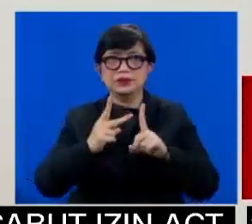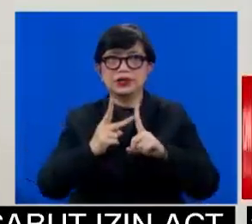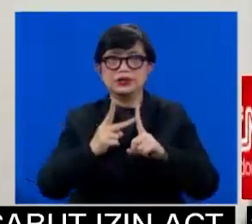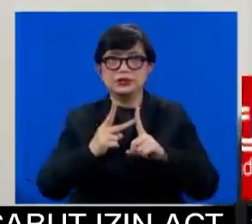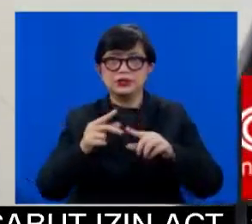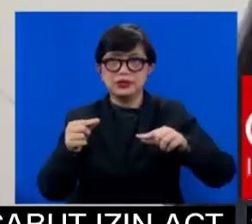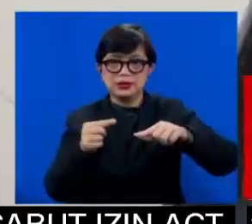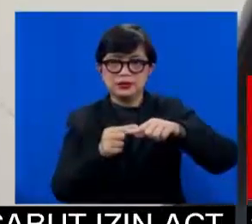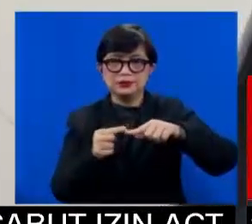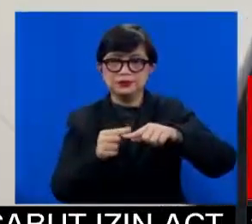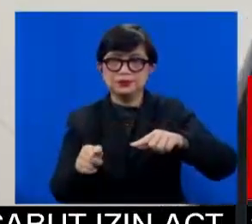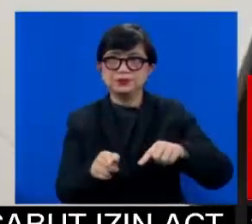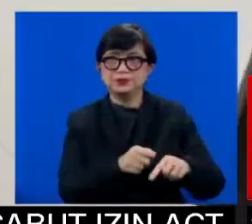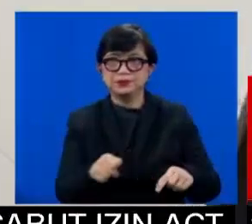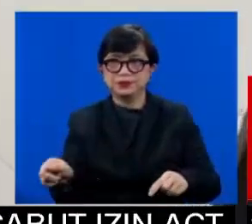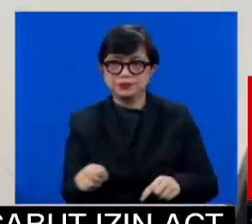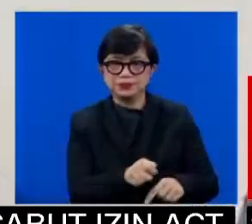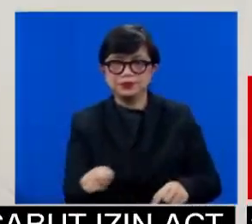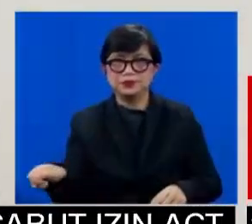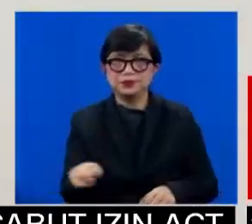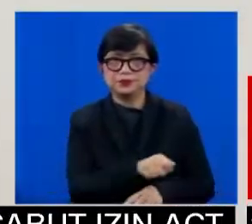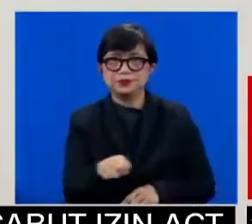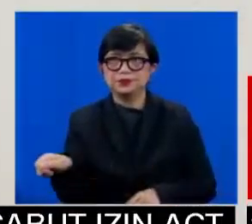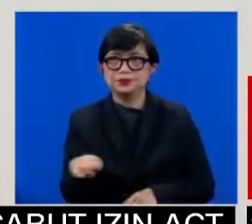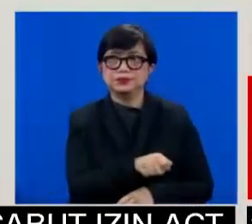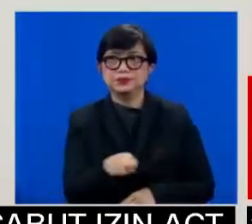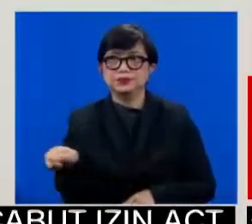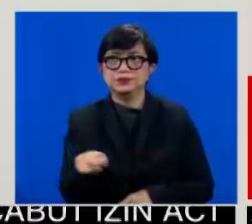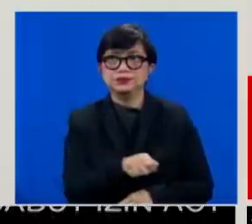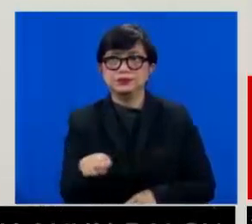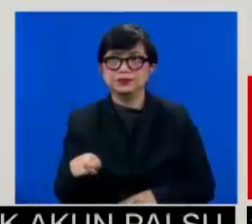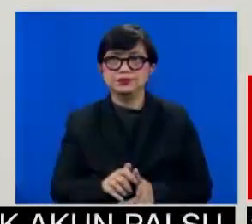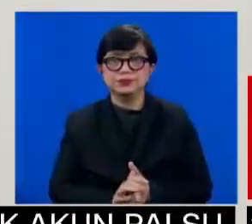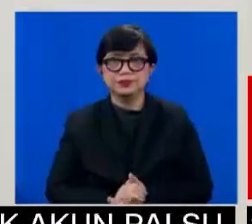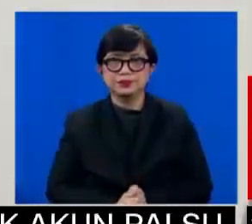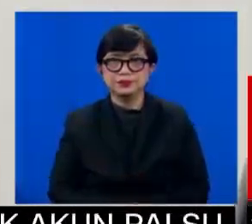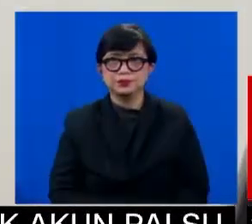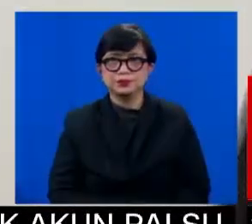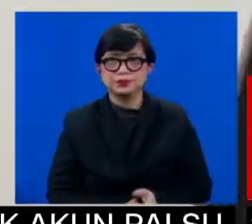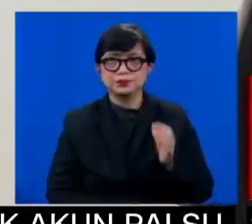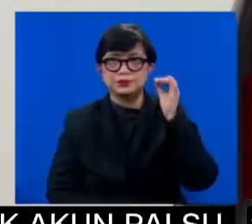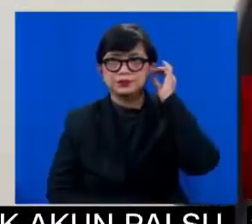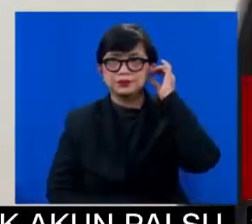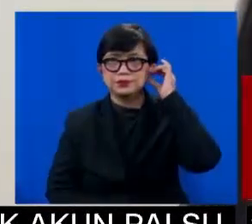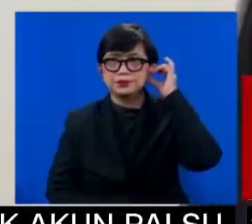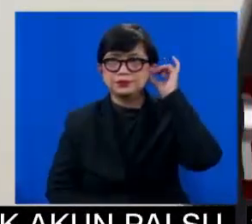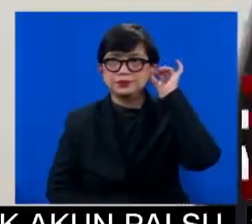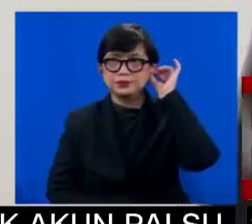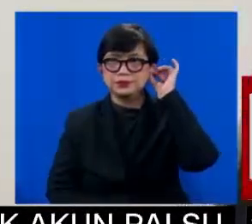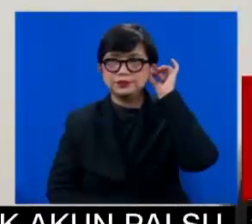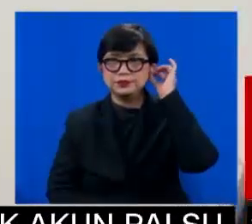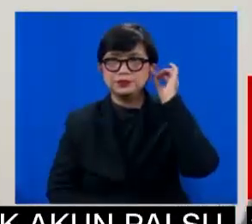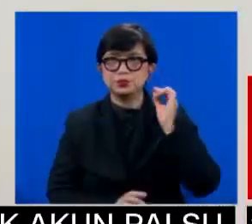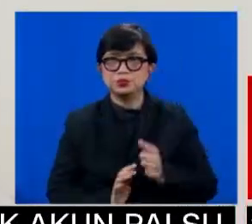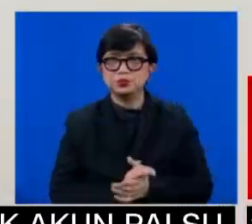Di sini, biar dia nggak lengket, karena kalau lengket nanti bisa nggosong. Di mana Pak? Di sini. Bapak coba